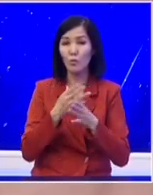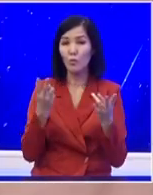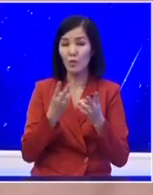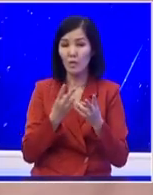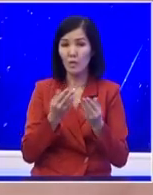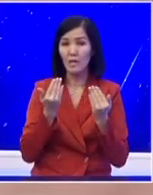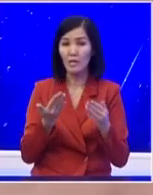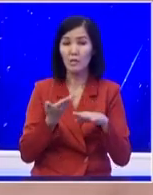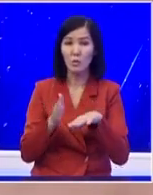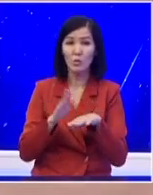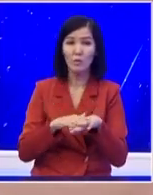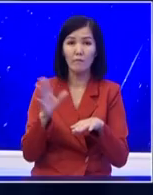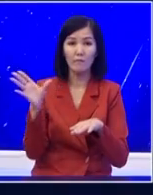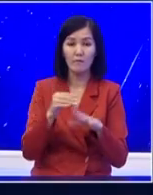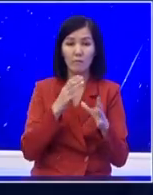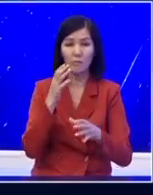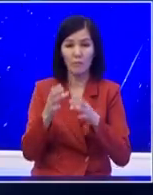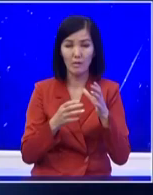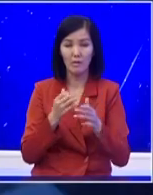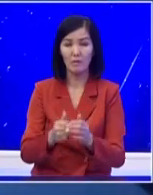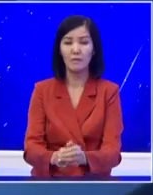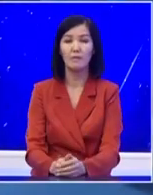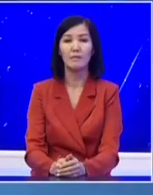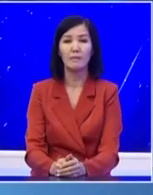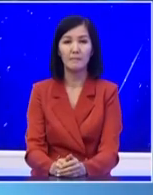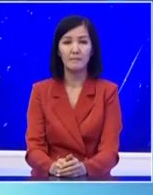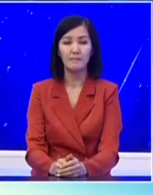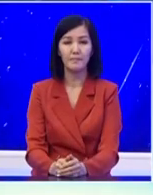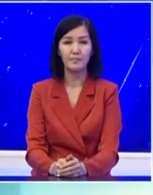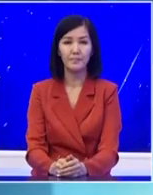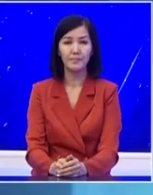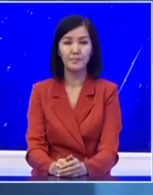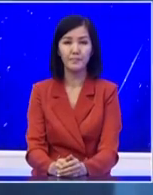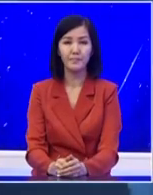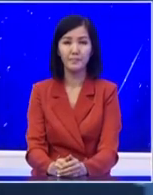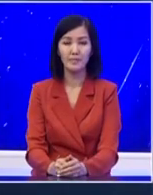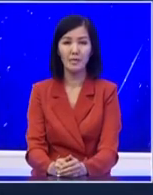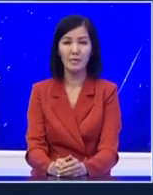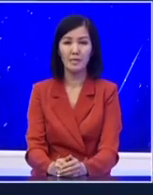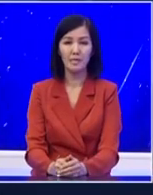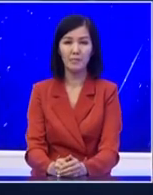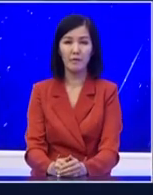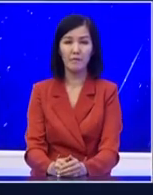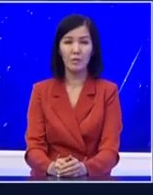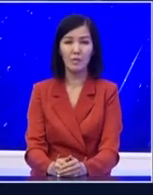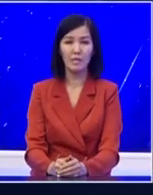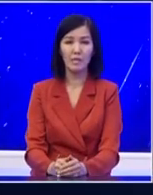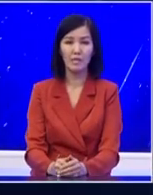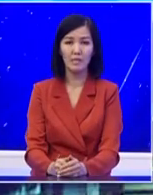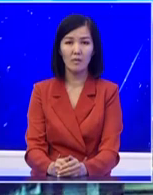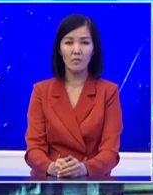только для нашей страны, но и всего мира. Алексей Цуя, телеканал ЖТСУ, при поддержке службы центральных коммуникаций при президенте Республики